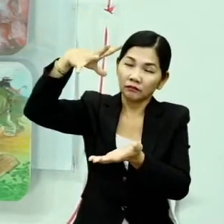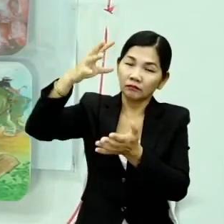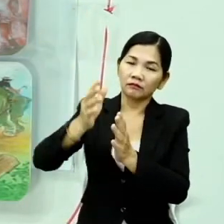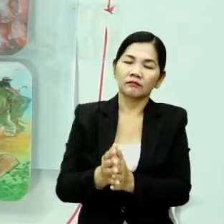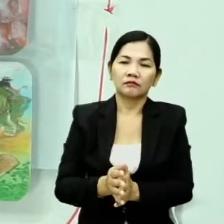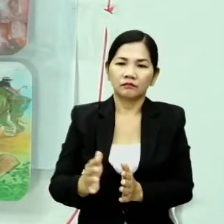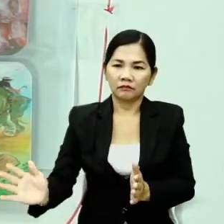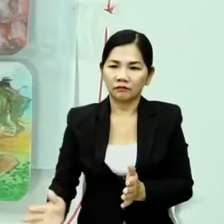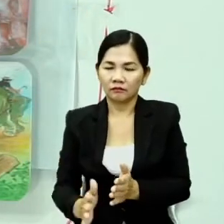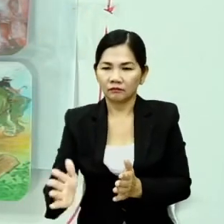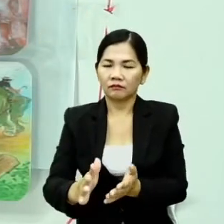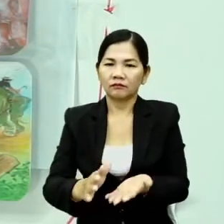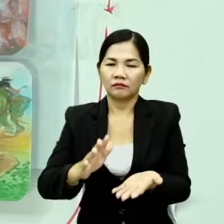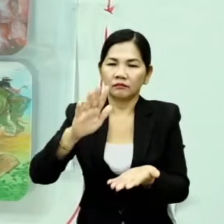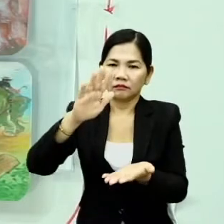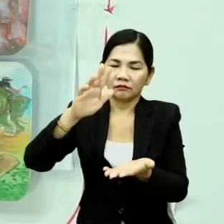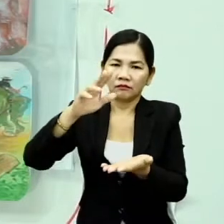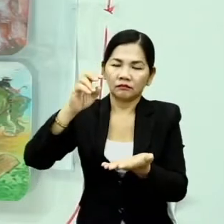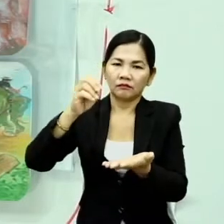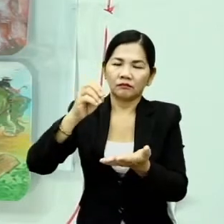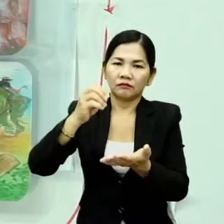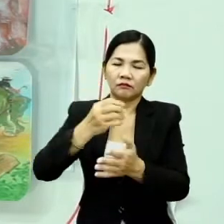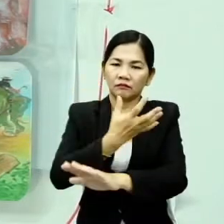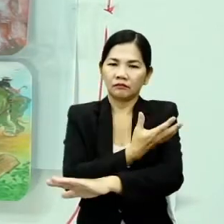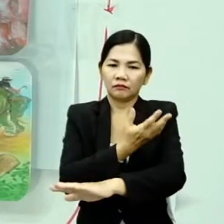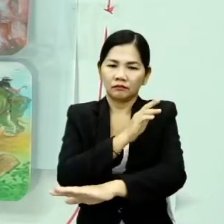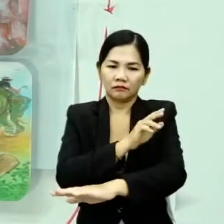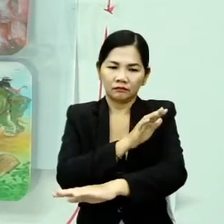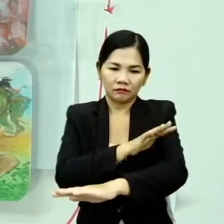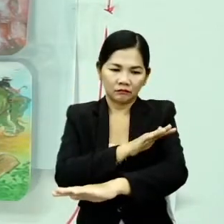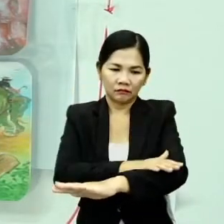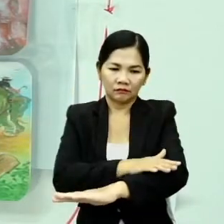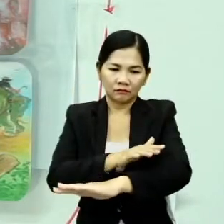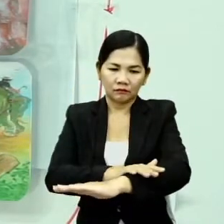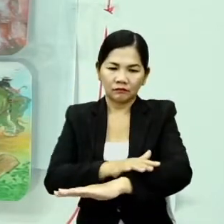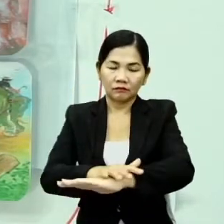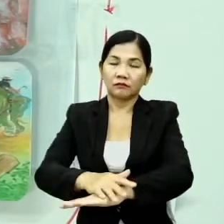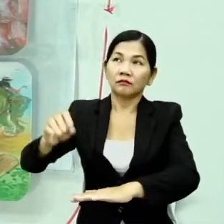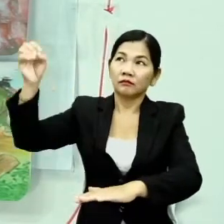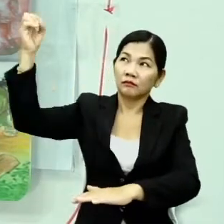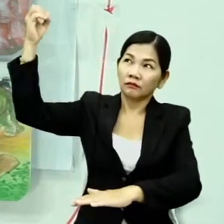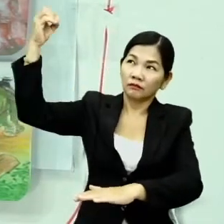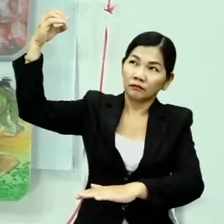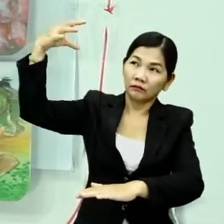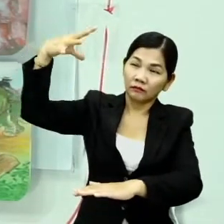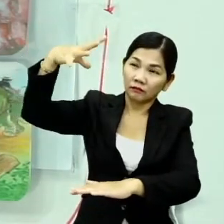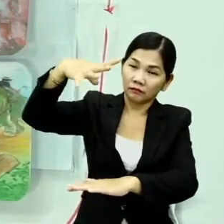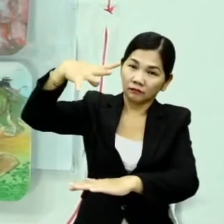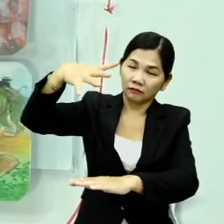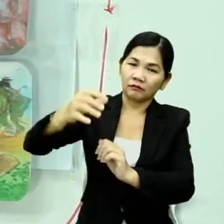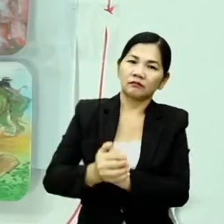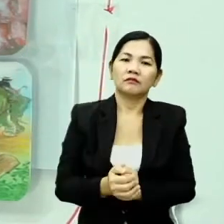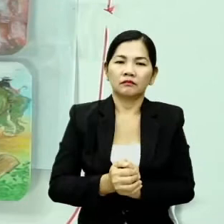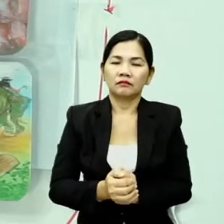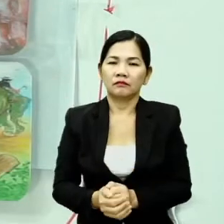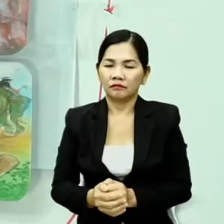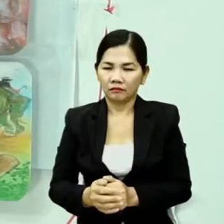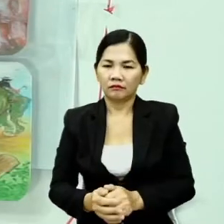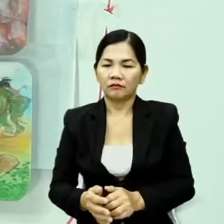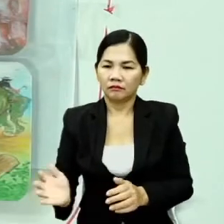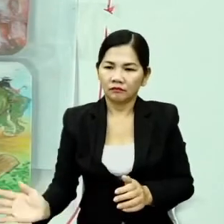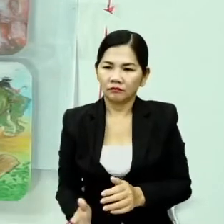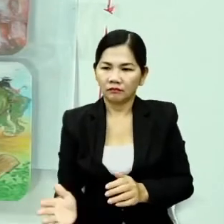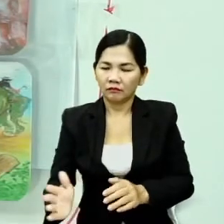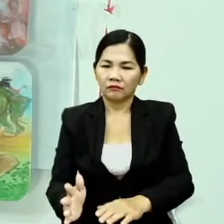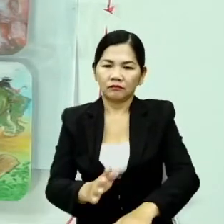con cha trái cha cứ ban mọc bị trái đây nè con nó kêu vô trái nữa cha từ cha cha đập bấy cha ban từ chia trái trái